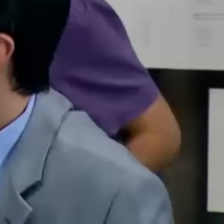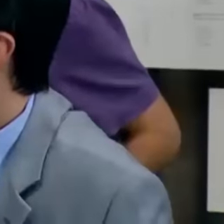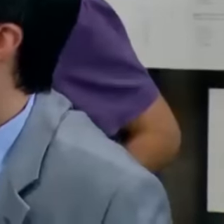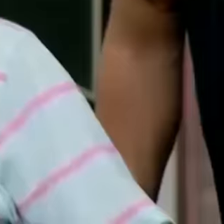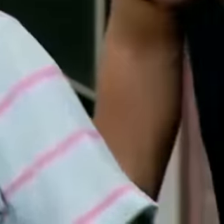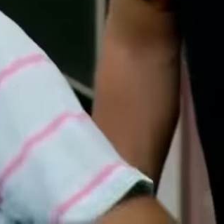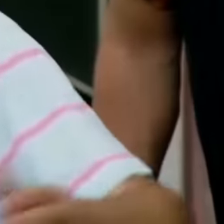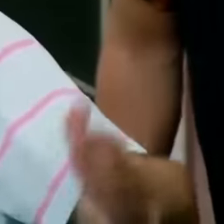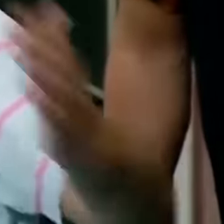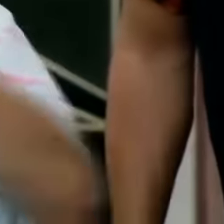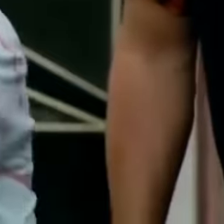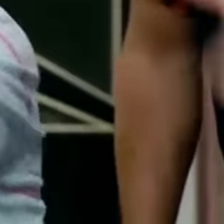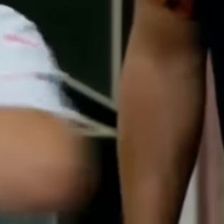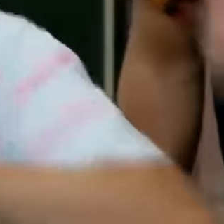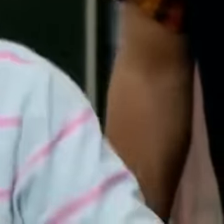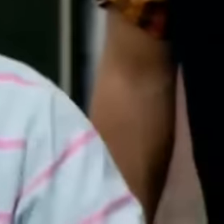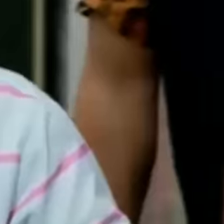Çağatay kahkahalara boğuluyor.